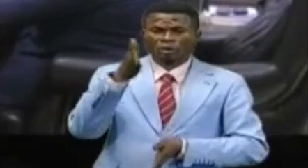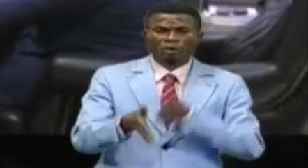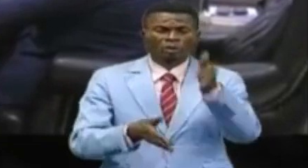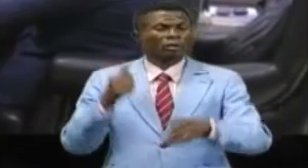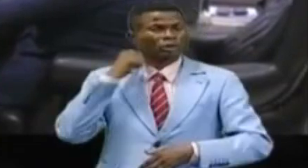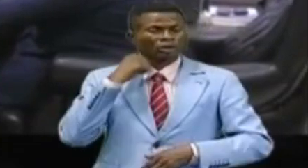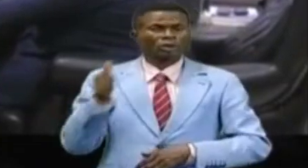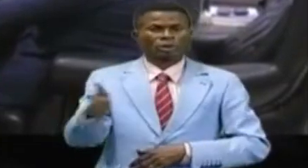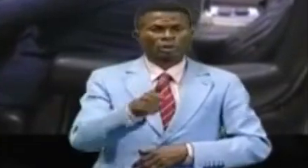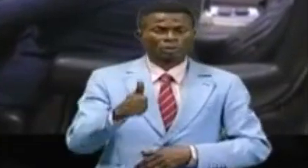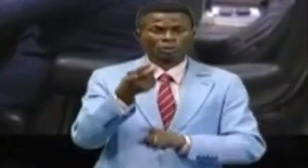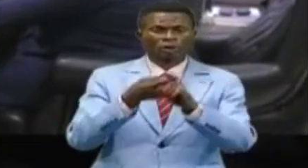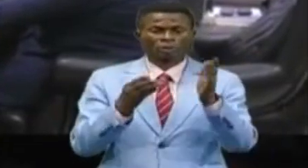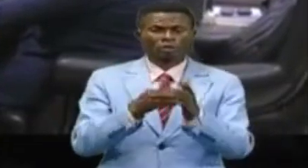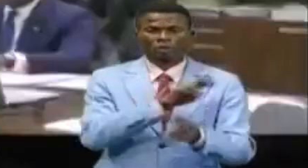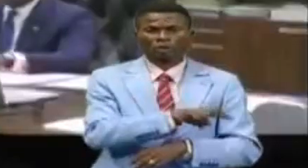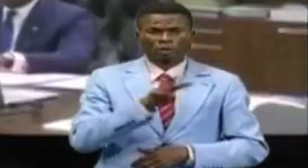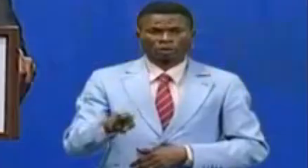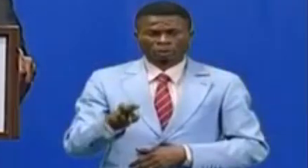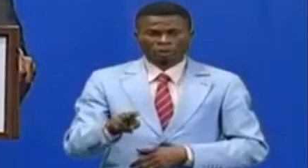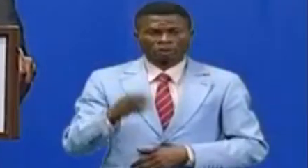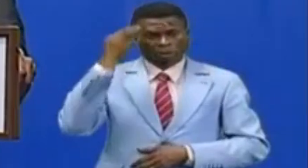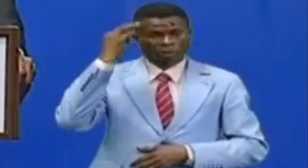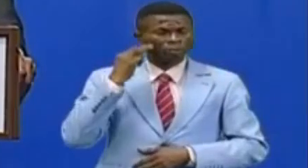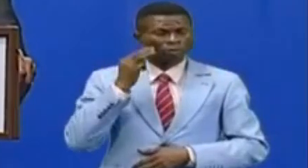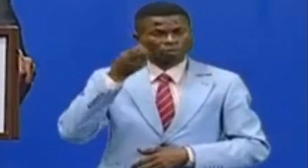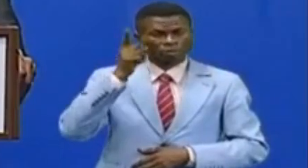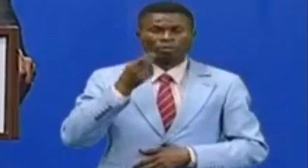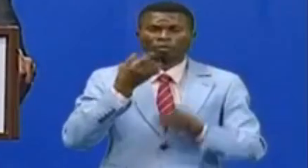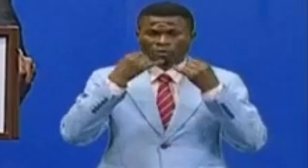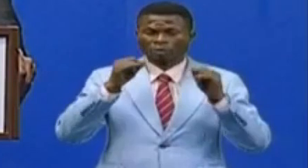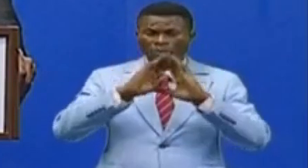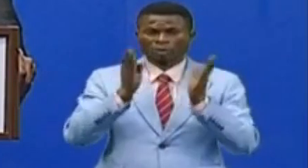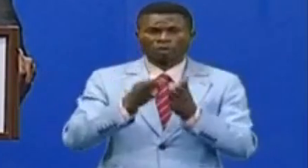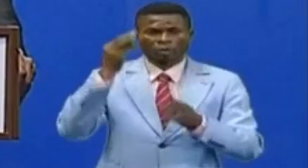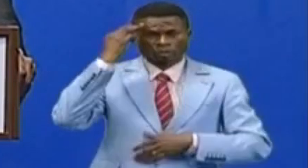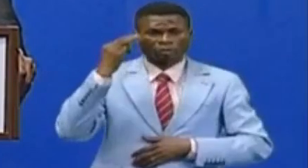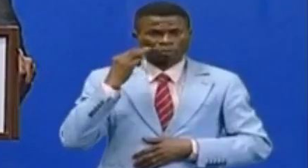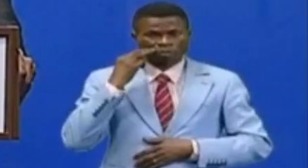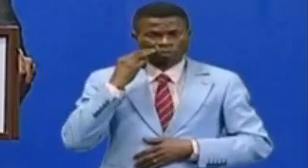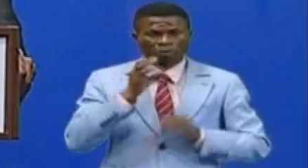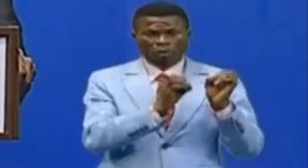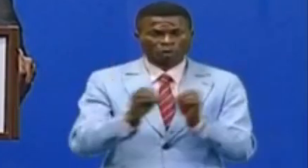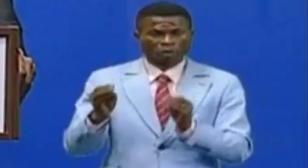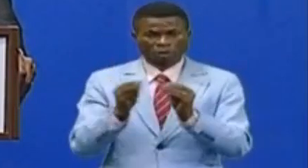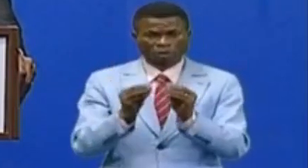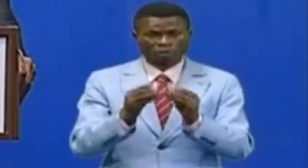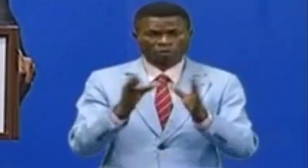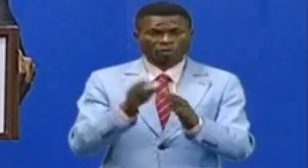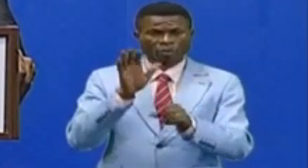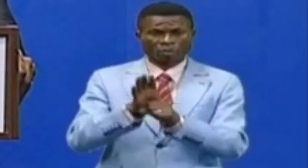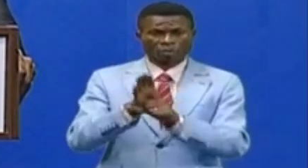médecins du 21 septembre 2022. Il a par la suite informé les conseils qu'il a présidé une réunion avec les